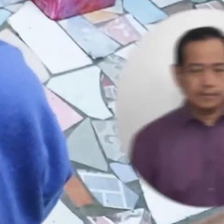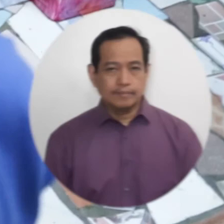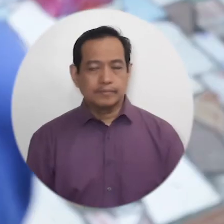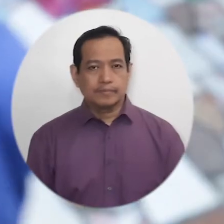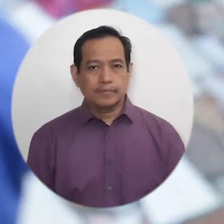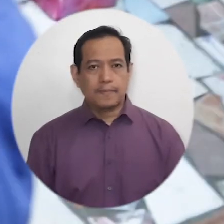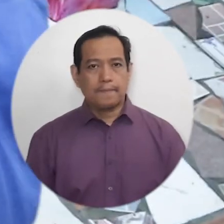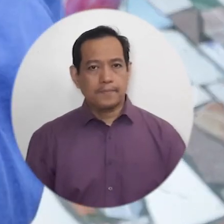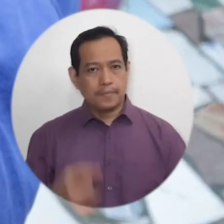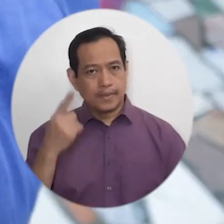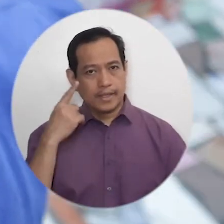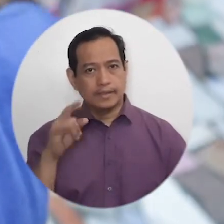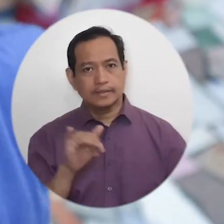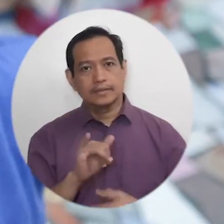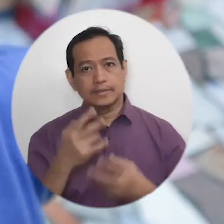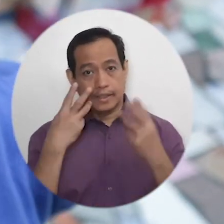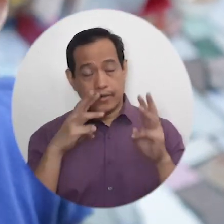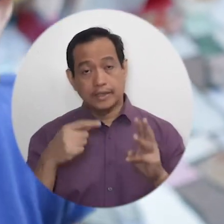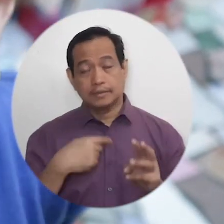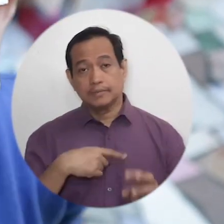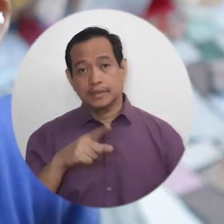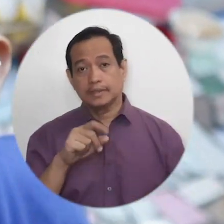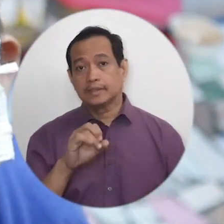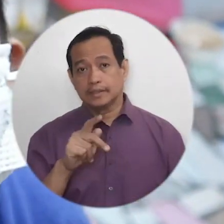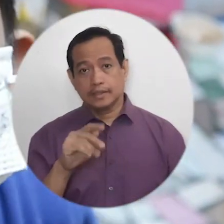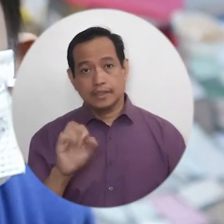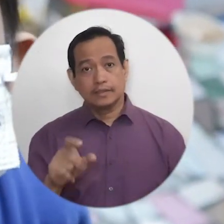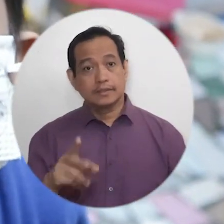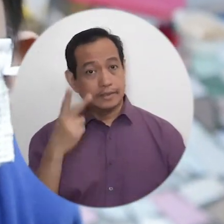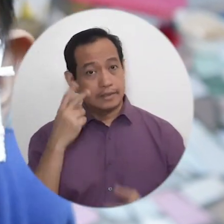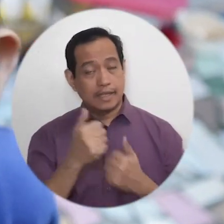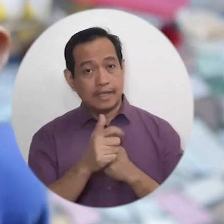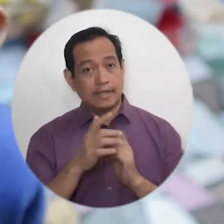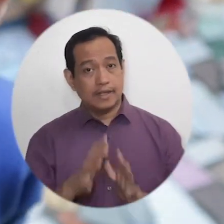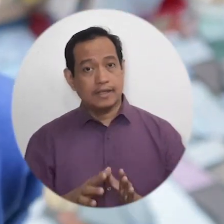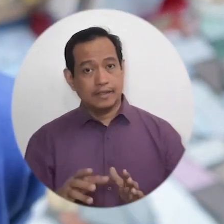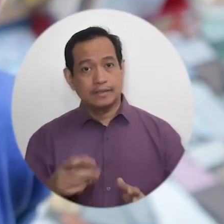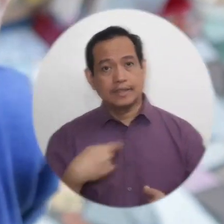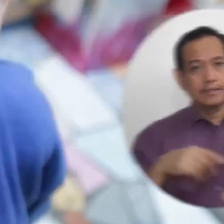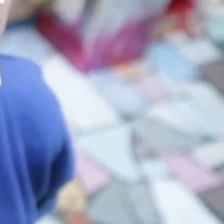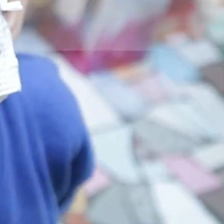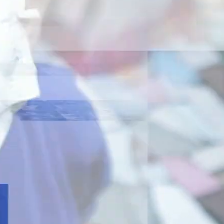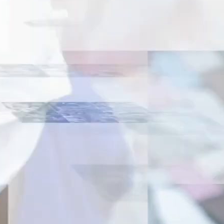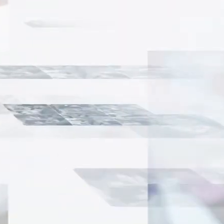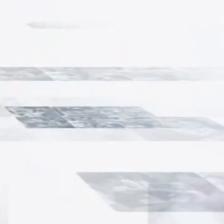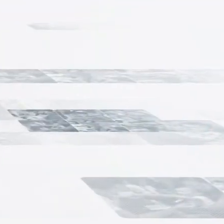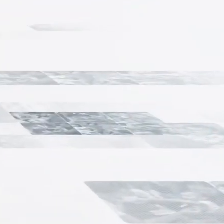Follow niyo sa TikTok ha, para marami pa akong followers. 6 pa rin sila eh.